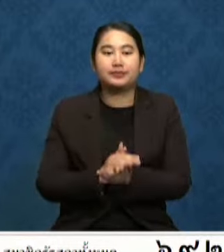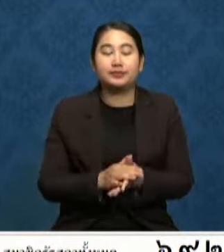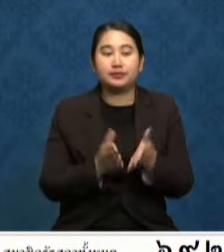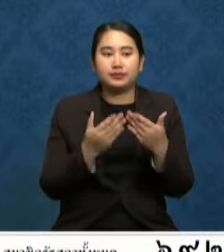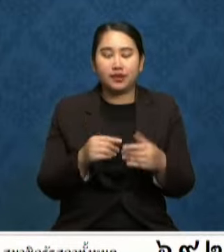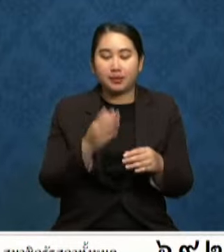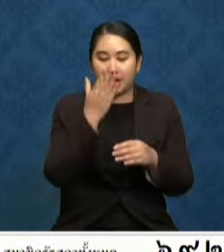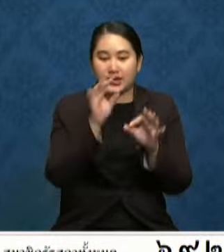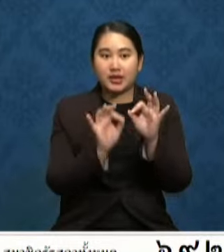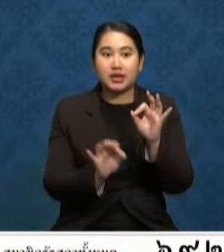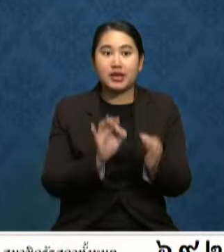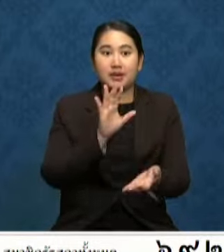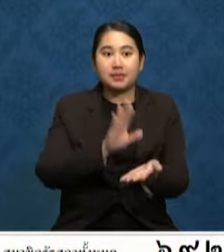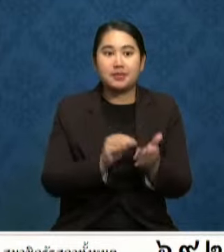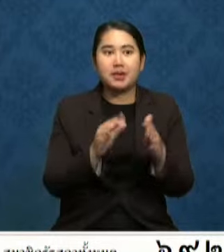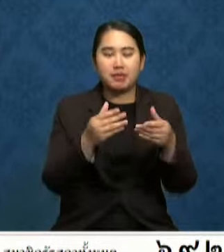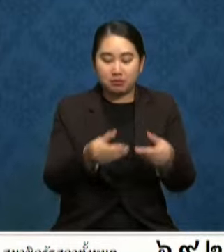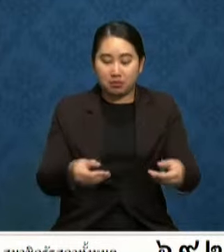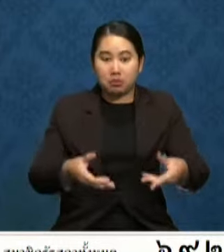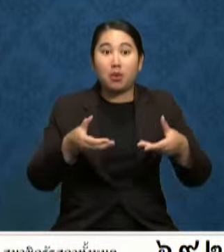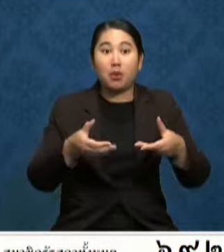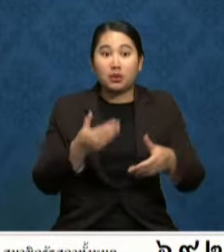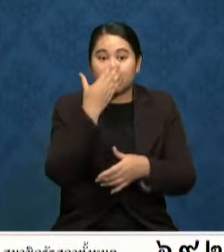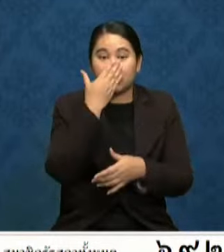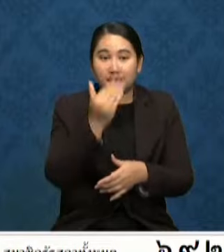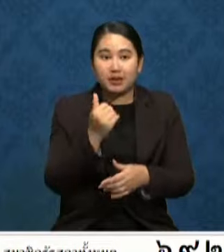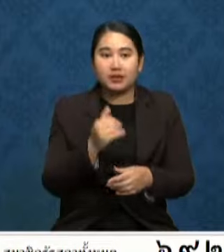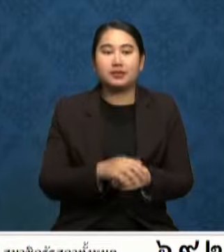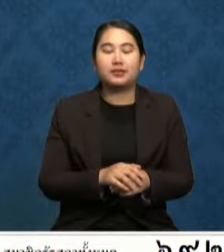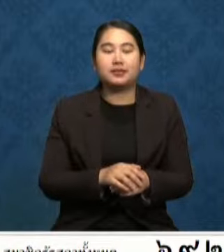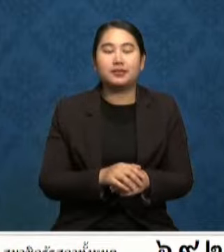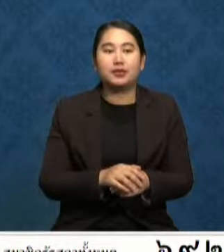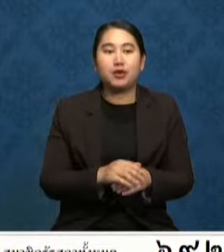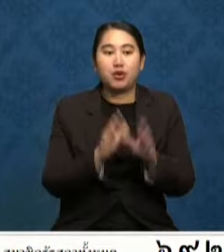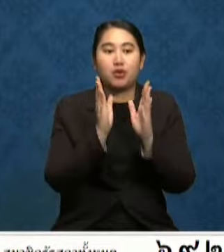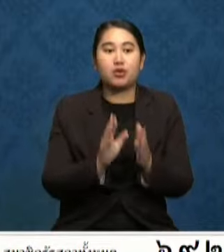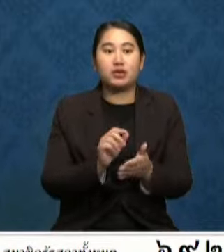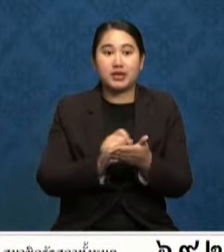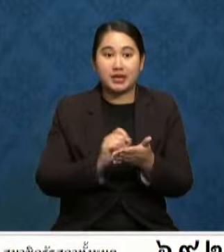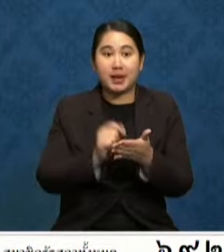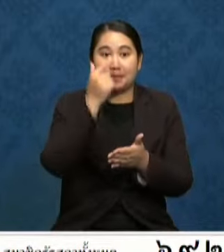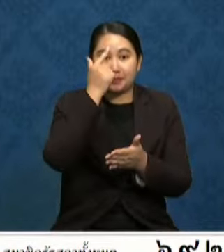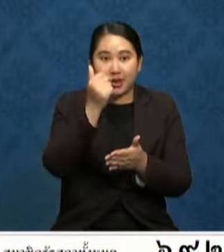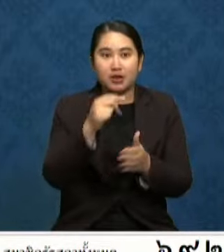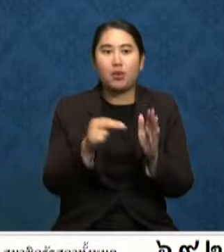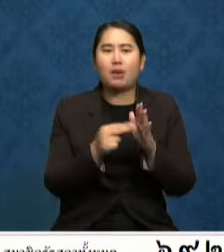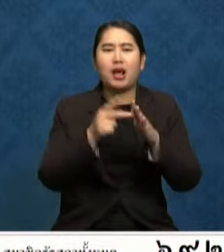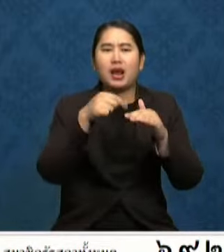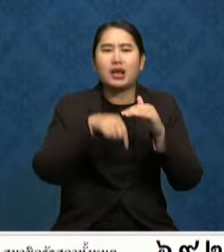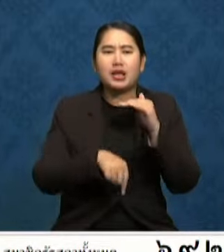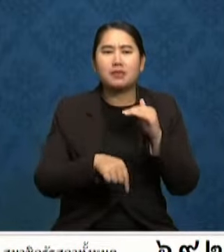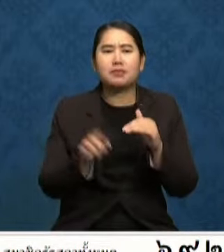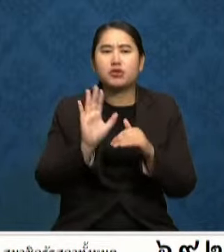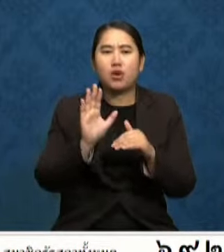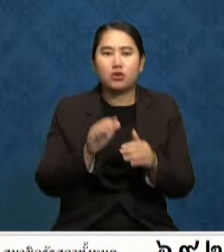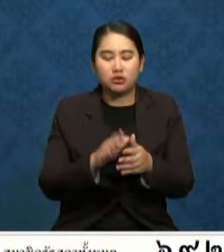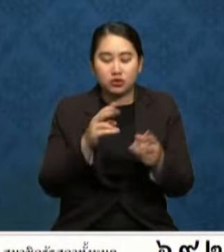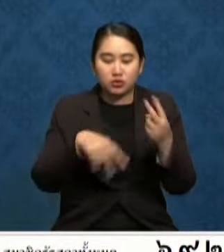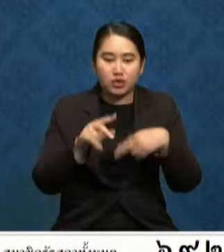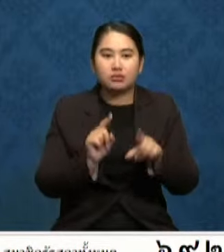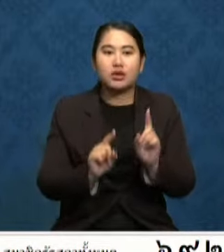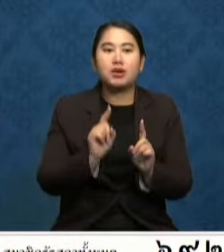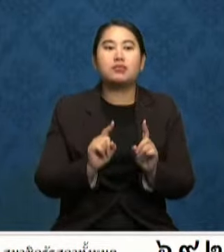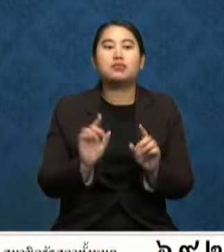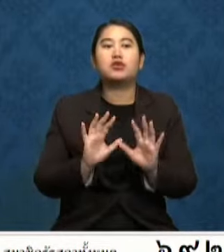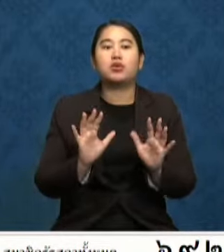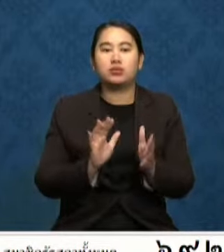แล้ทำไมเขไมเขียนลง ถาเขียนกเล่มบลมจะทานประทานเพรนนคนเขียนนโยบายเป็เี่ย เขาไม่ลงละเอียดไม่ถึงไปตัชี้วดหอก